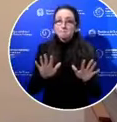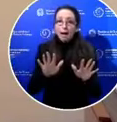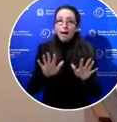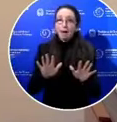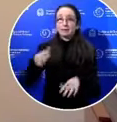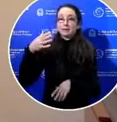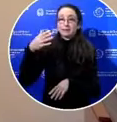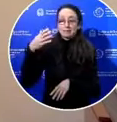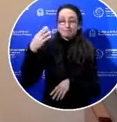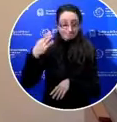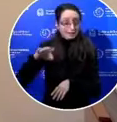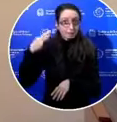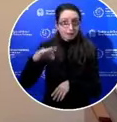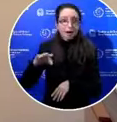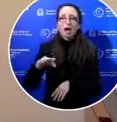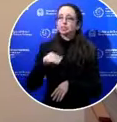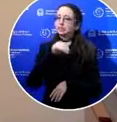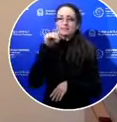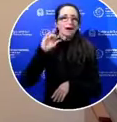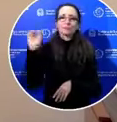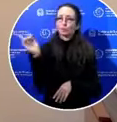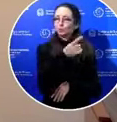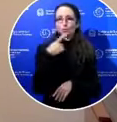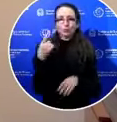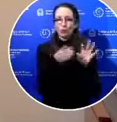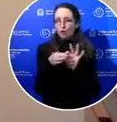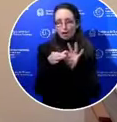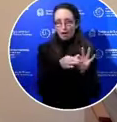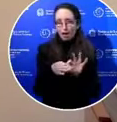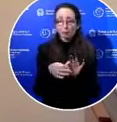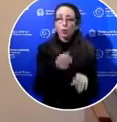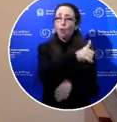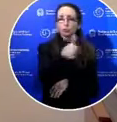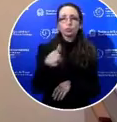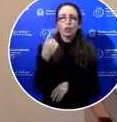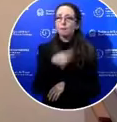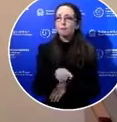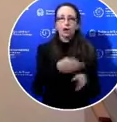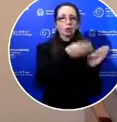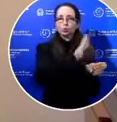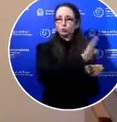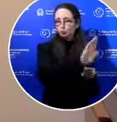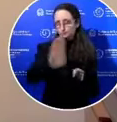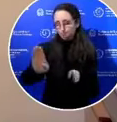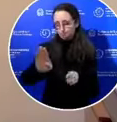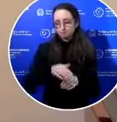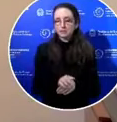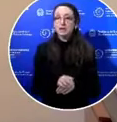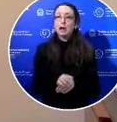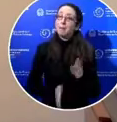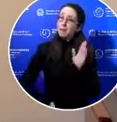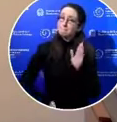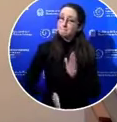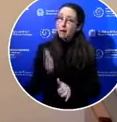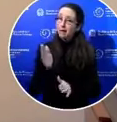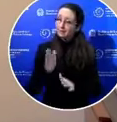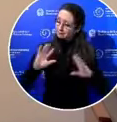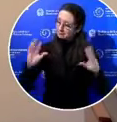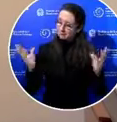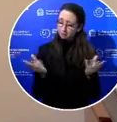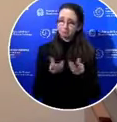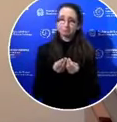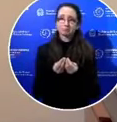il coinvolgimento di tutti gli attori in campo, ciascuno per il proprio ambito di competenza. Il punto di partenza è però comune ed è